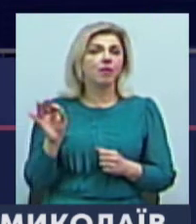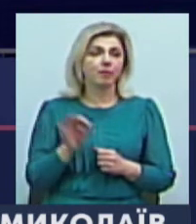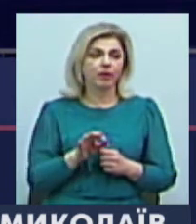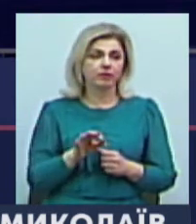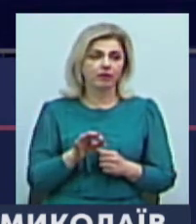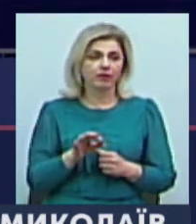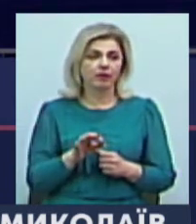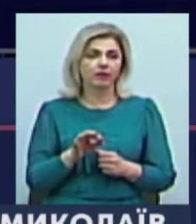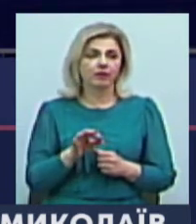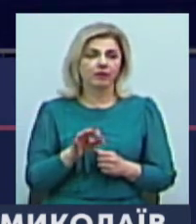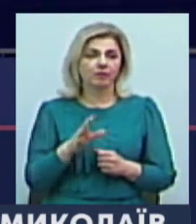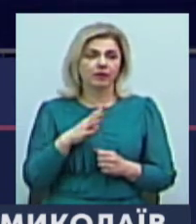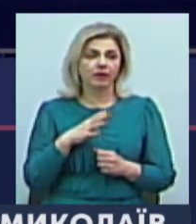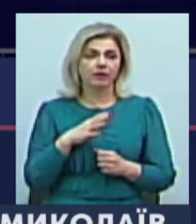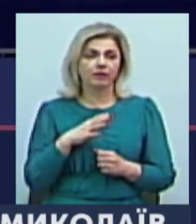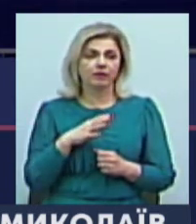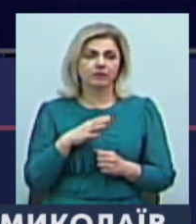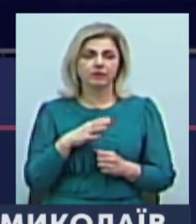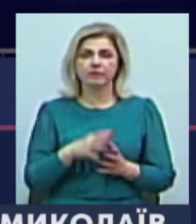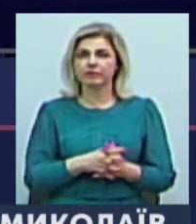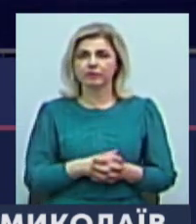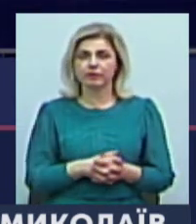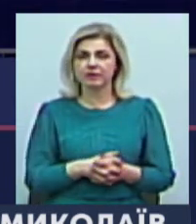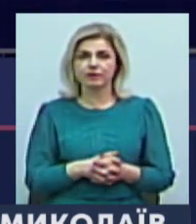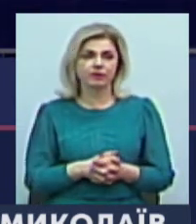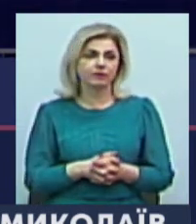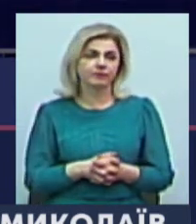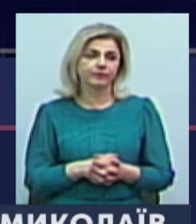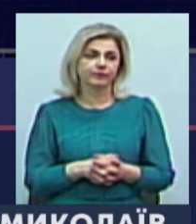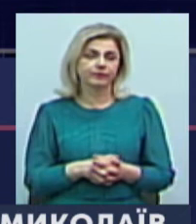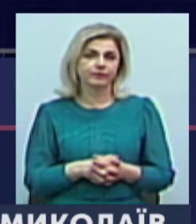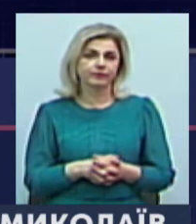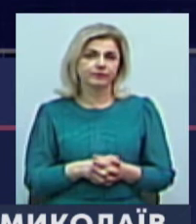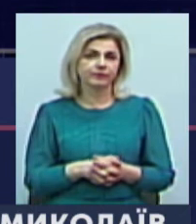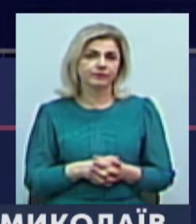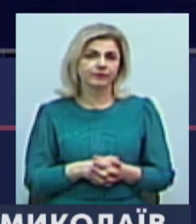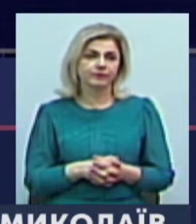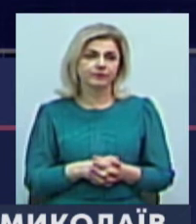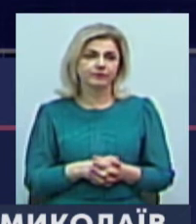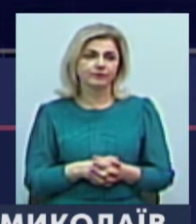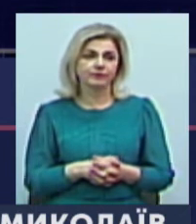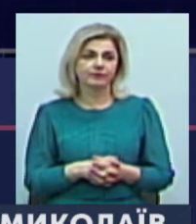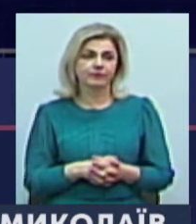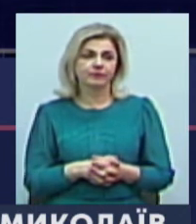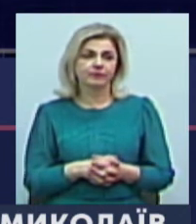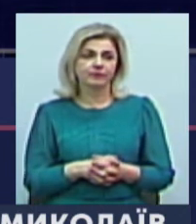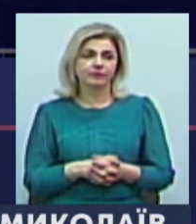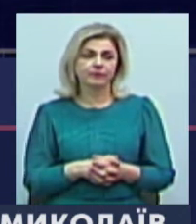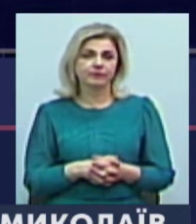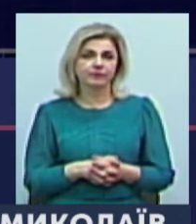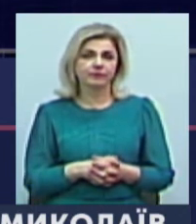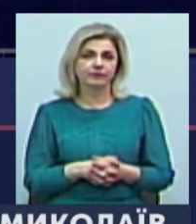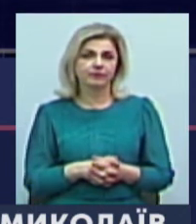через 10 хвилин, момент. Ну, я тим, скажімо, поліцейським, молодим